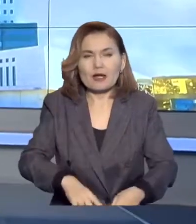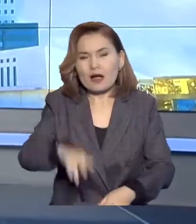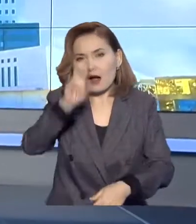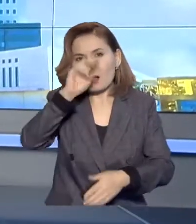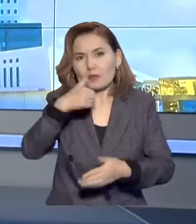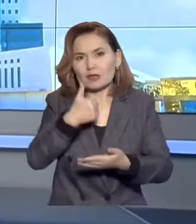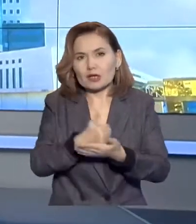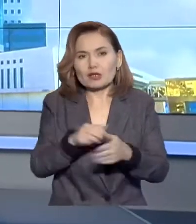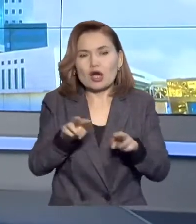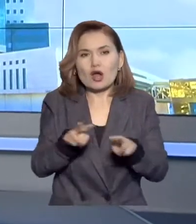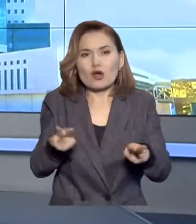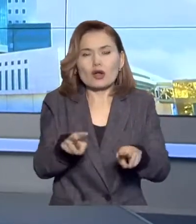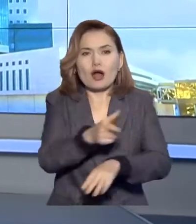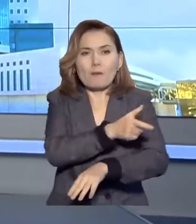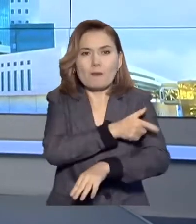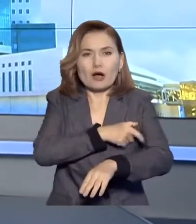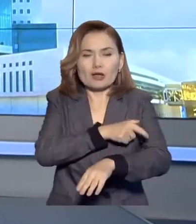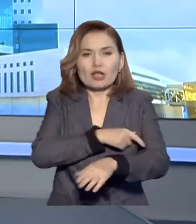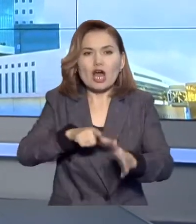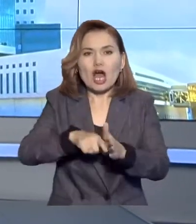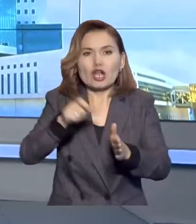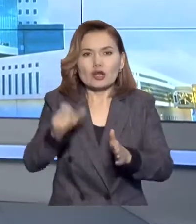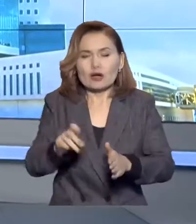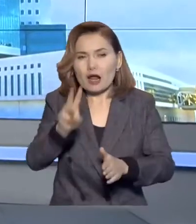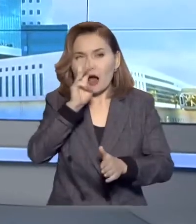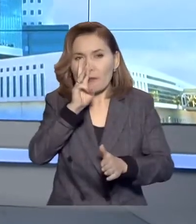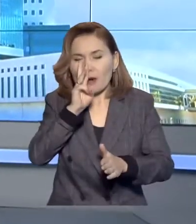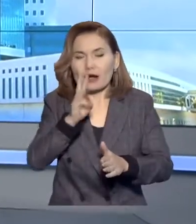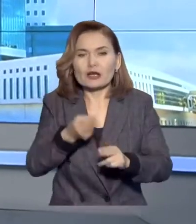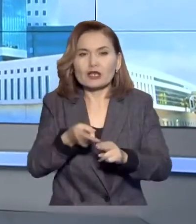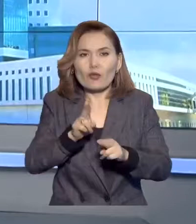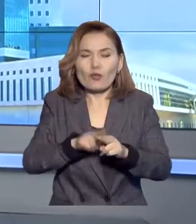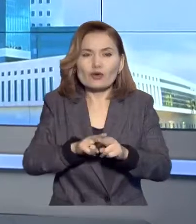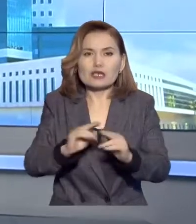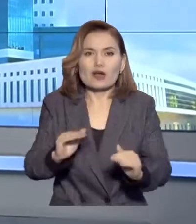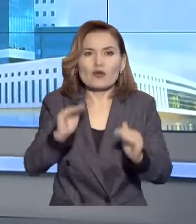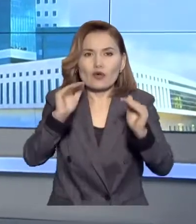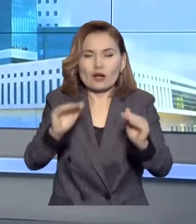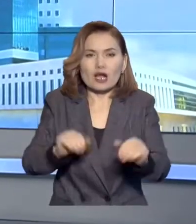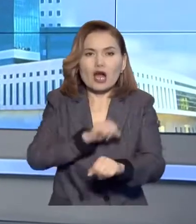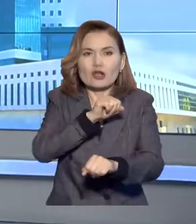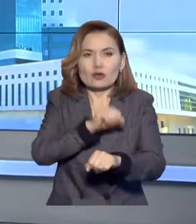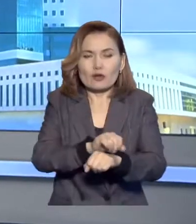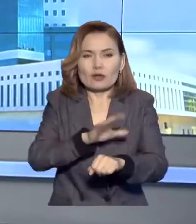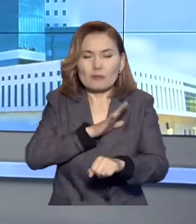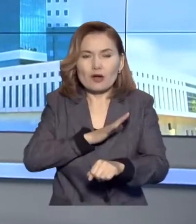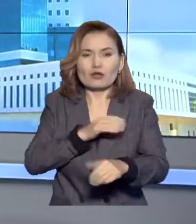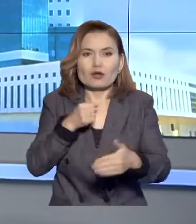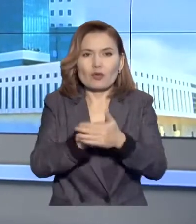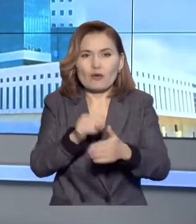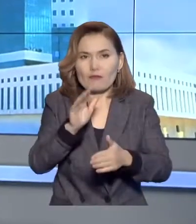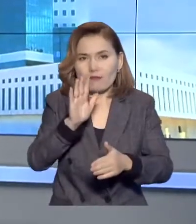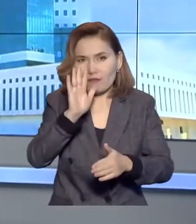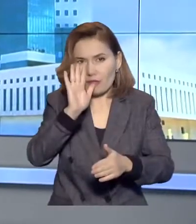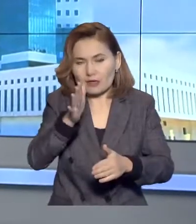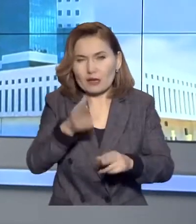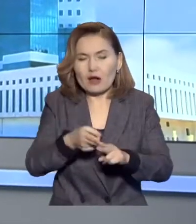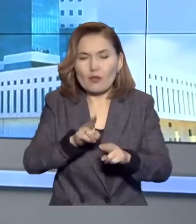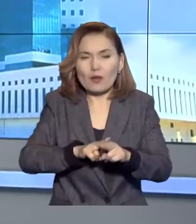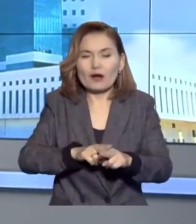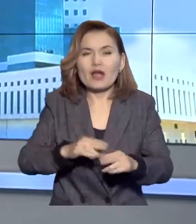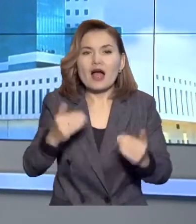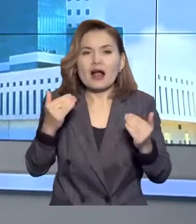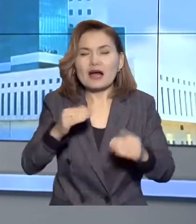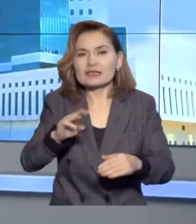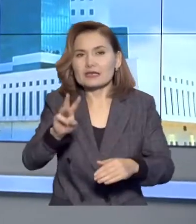мемлекет башысы үкімет мүшелері мен депутаттардың жалақысына қатысты 5 жылдық мораторий жариялады. Меніңше қазіргі төленіп отырған айлық жеткілікті деп